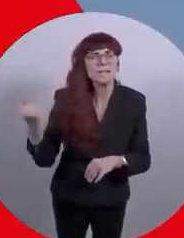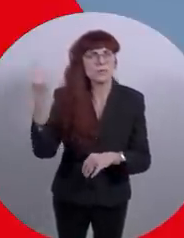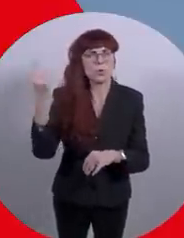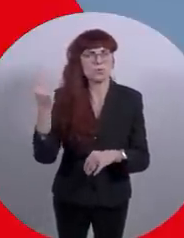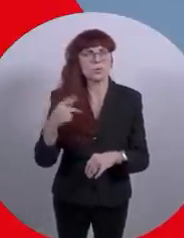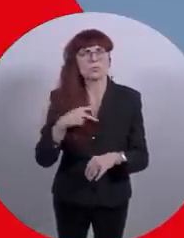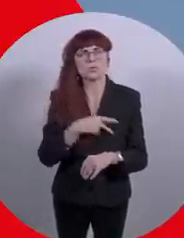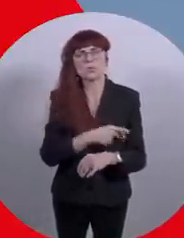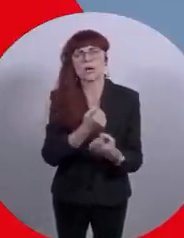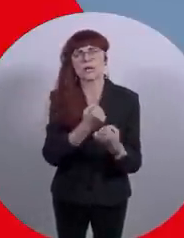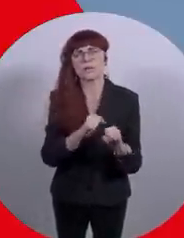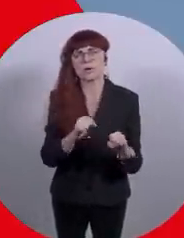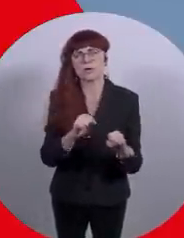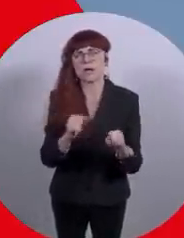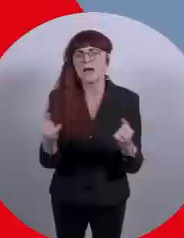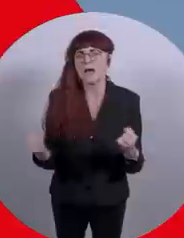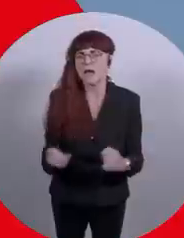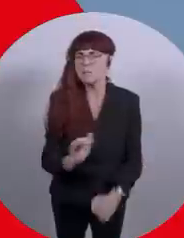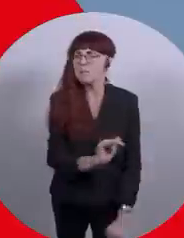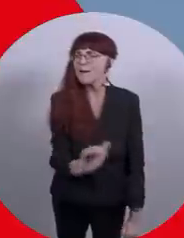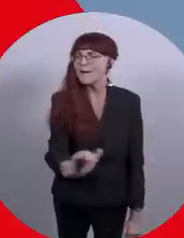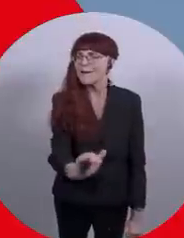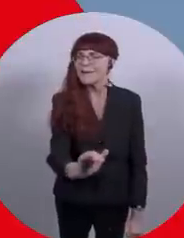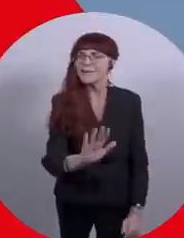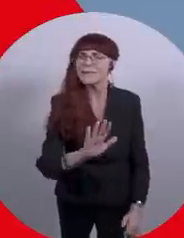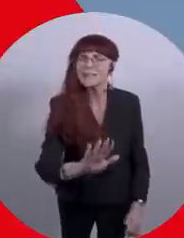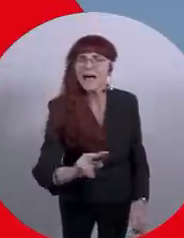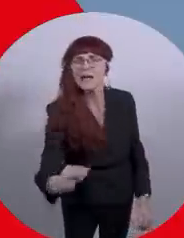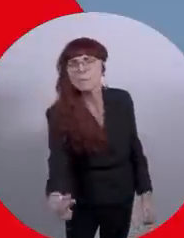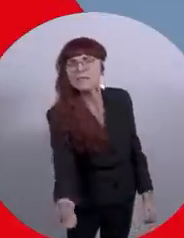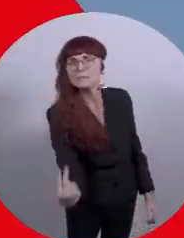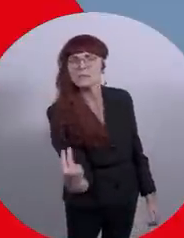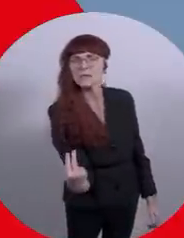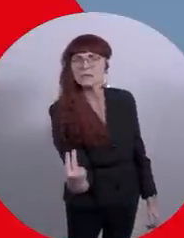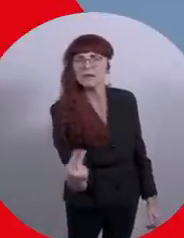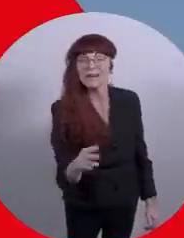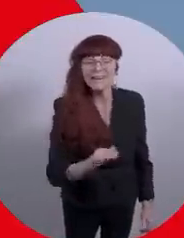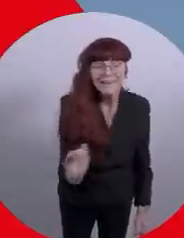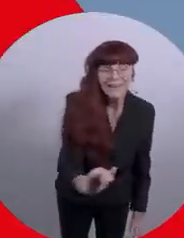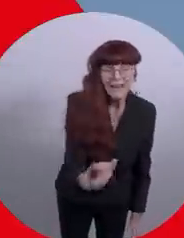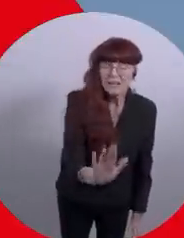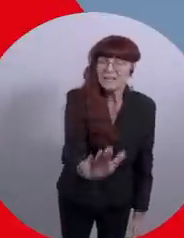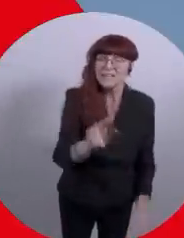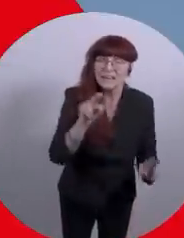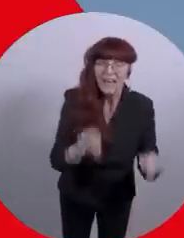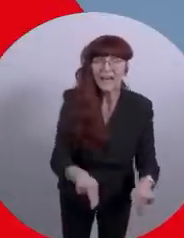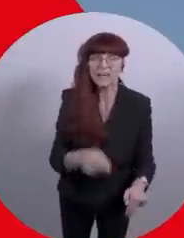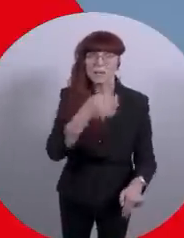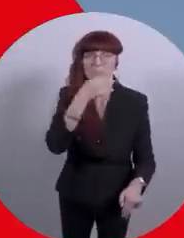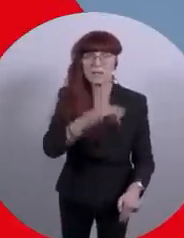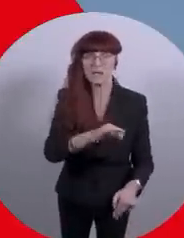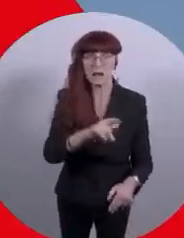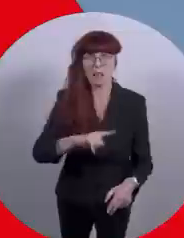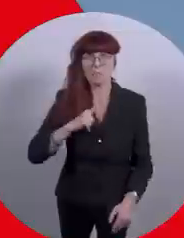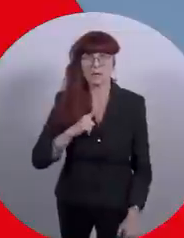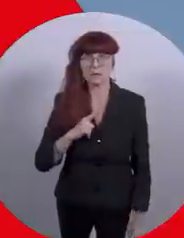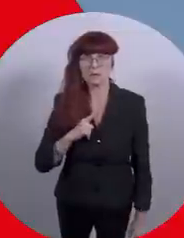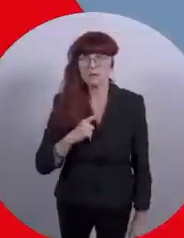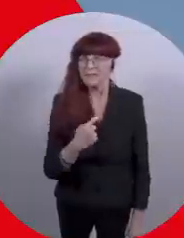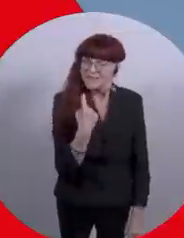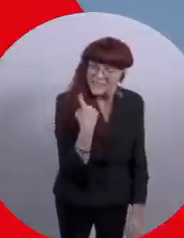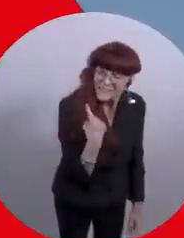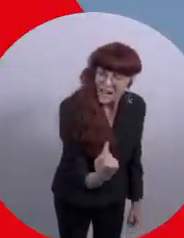dass wir das immer aus der Kindersicht heraus denken Kinder haben Recht auf besseres Leben Kinder sie selber haben recht